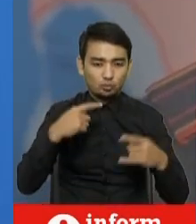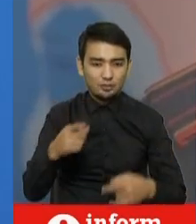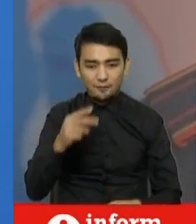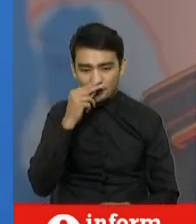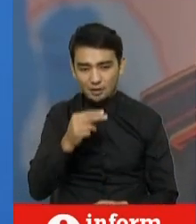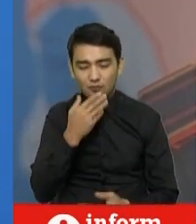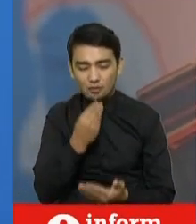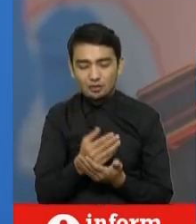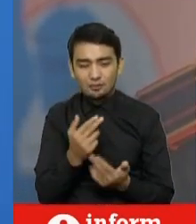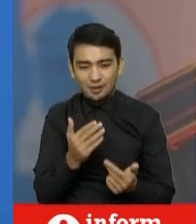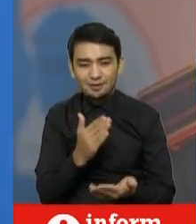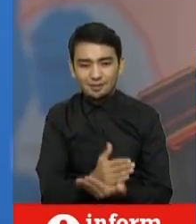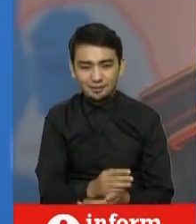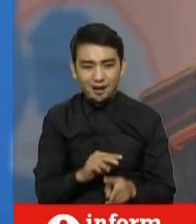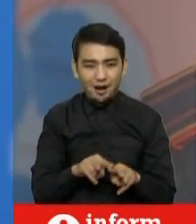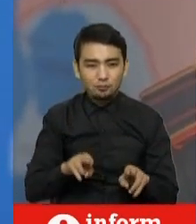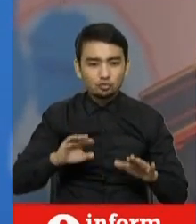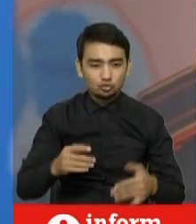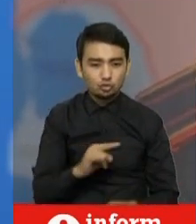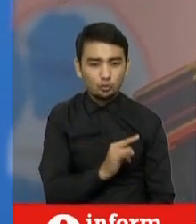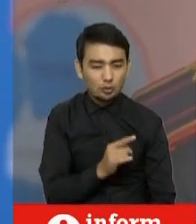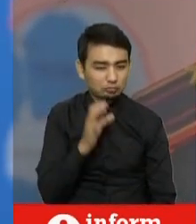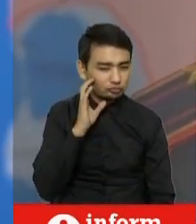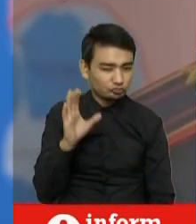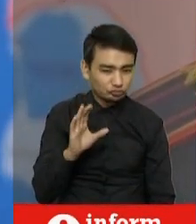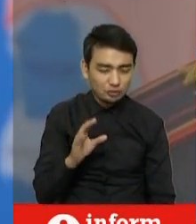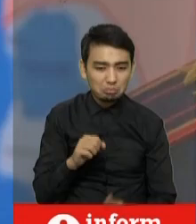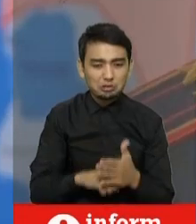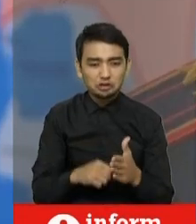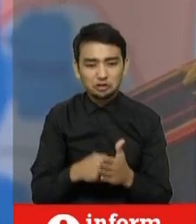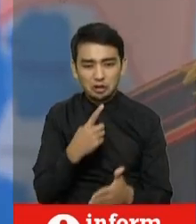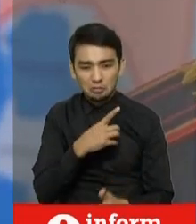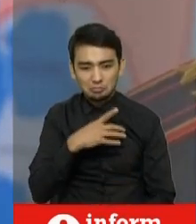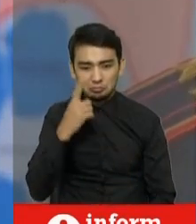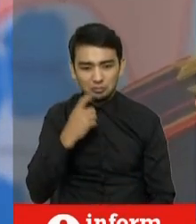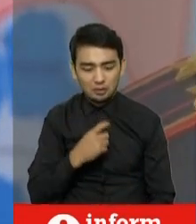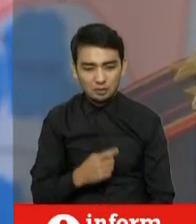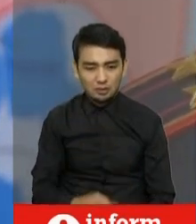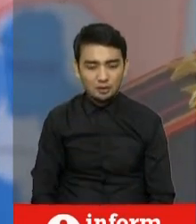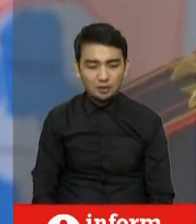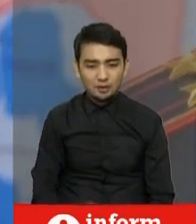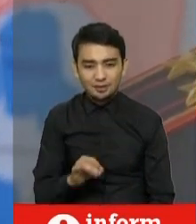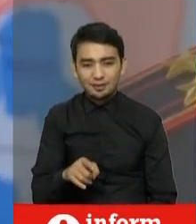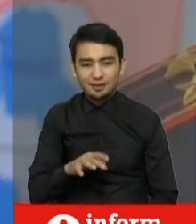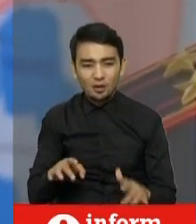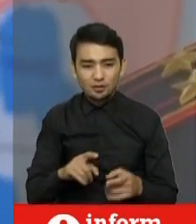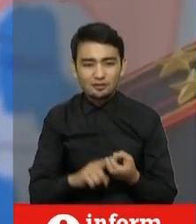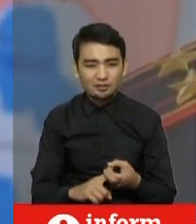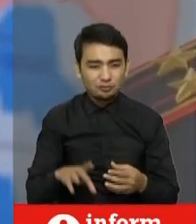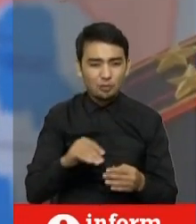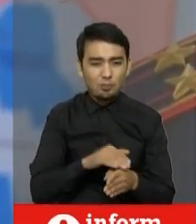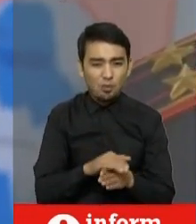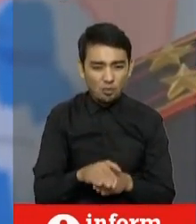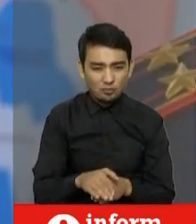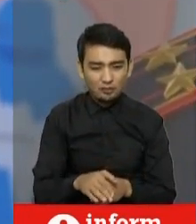кінәларын мойындап отыр. Бұндай жағдайға баланың тіл алмауы себеп болғанын айтып түсіндірді. Істің барлық мән-жайларын